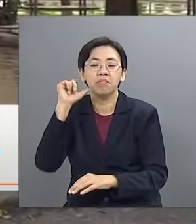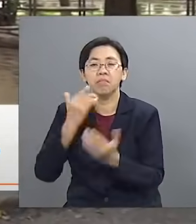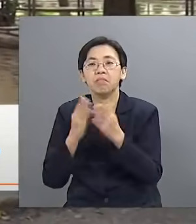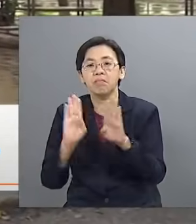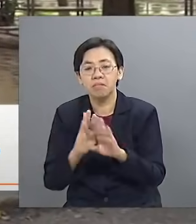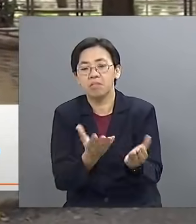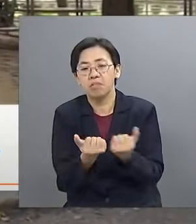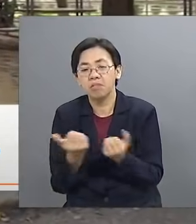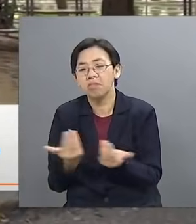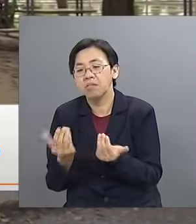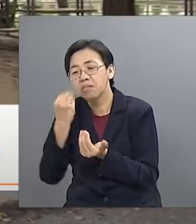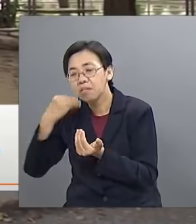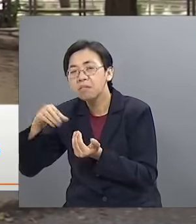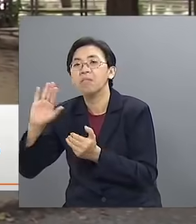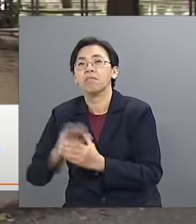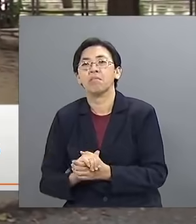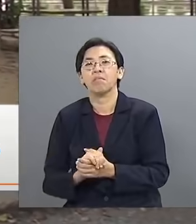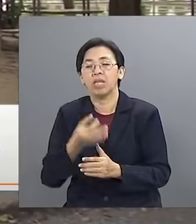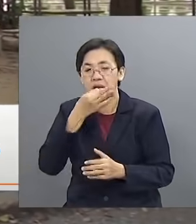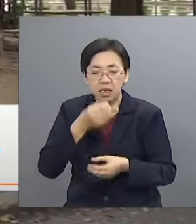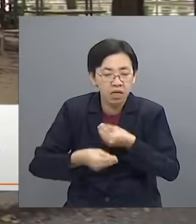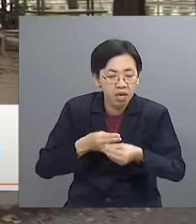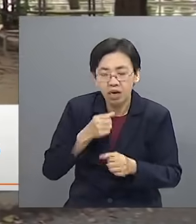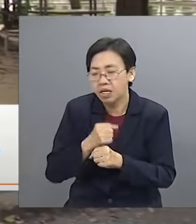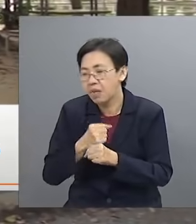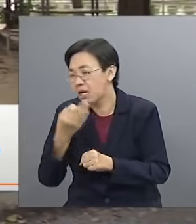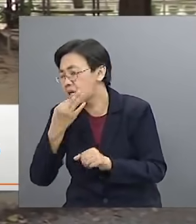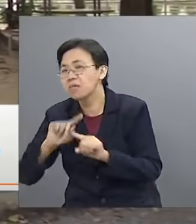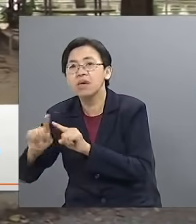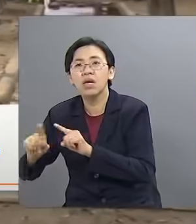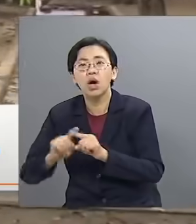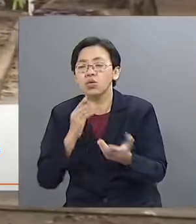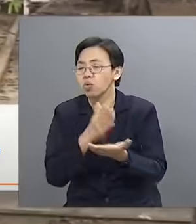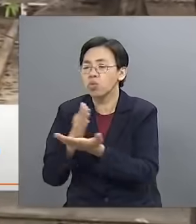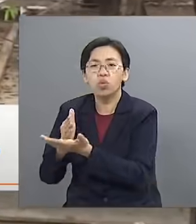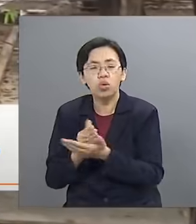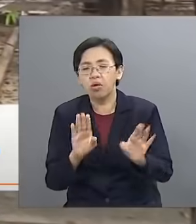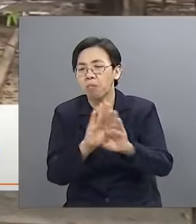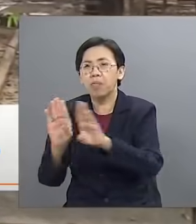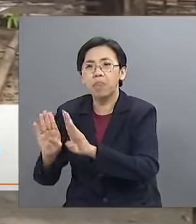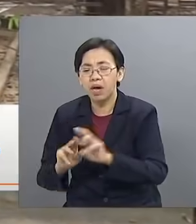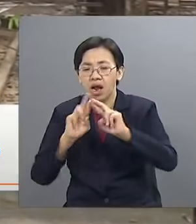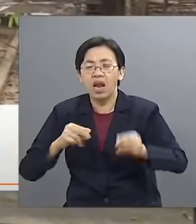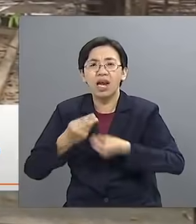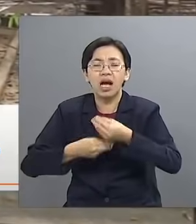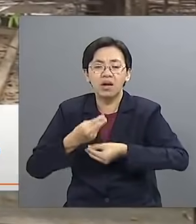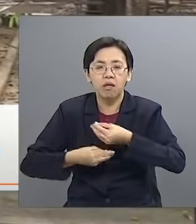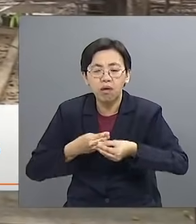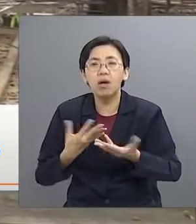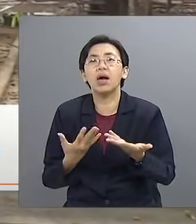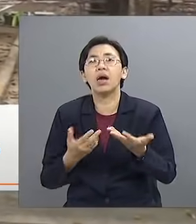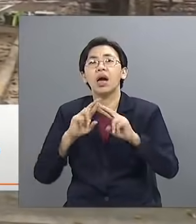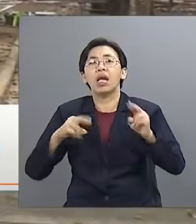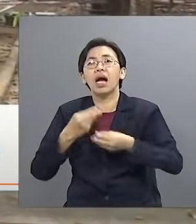ทันทีนะคะการประกอบอาชีพต่างๆในพื้นที่ต้องหยุดทั้งหมดชาวบ้านที่เปิดร้านค้าขายในพื้นที่ก็หยุดขาย